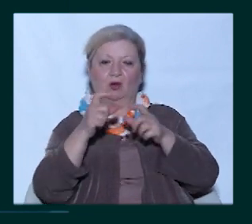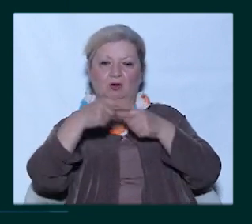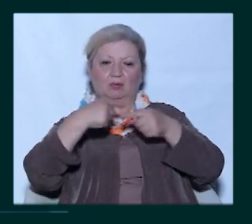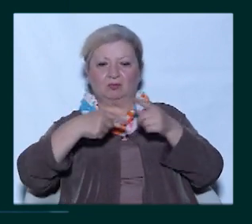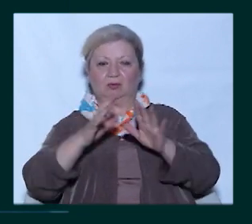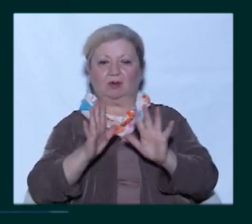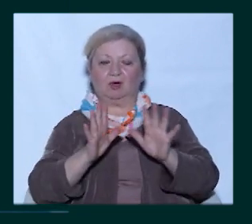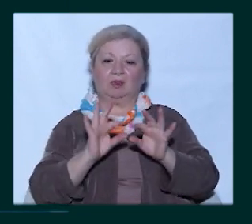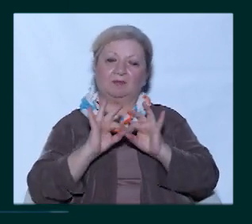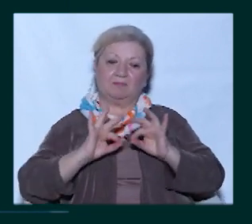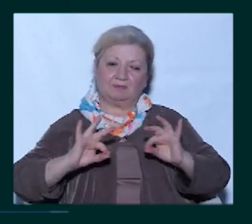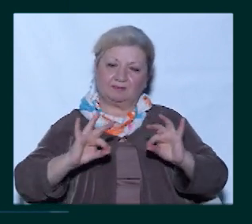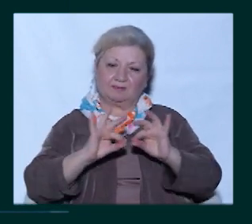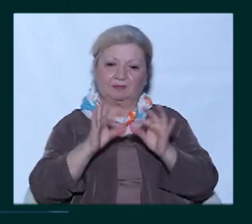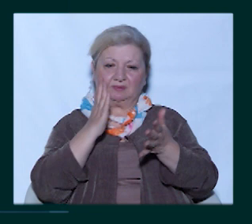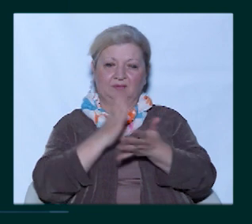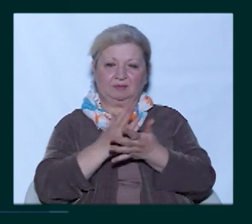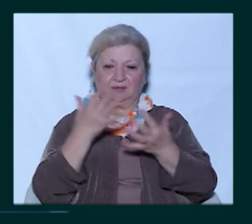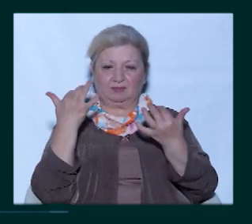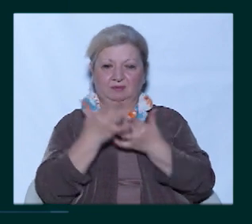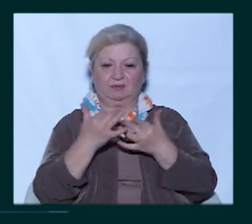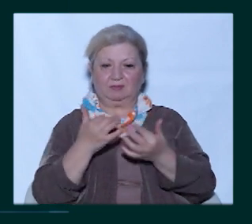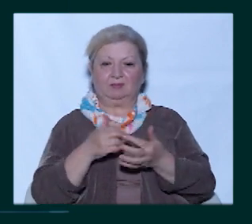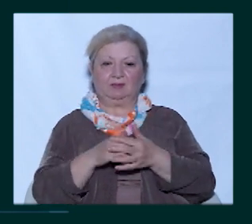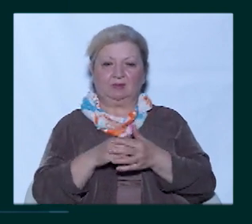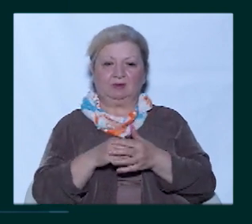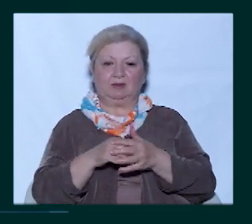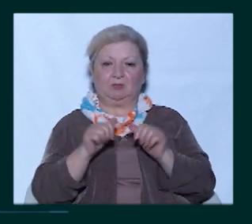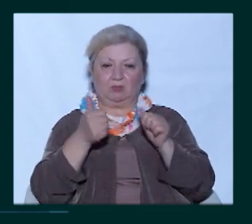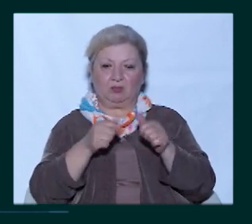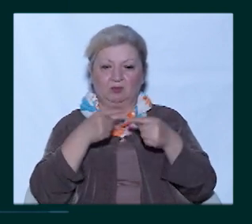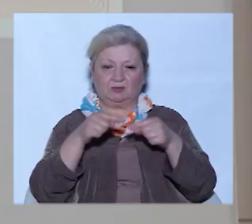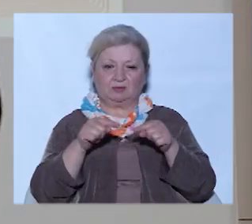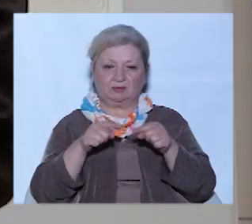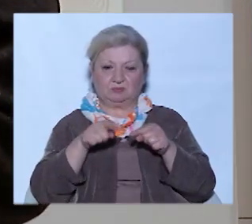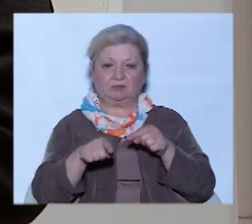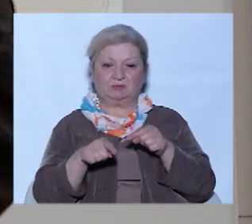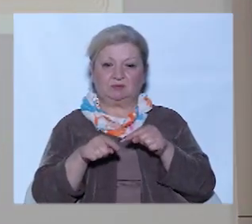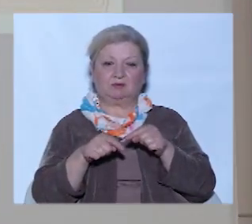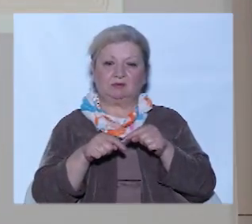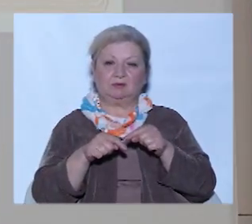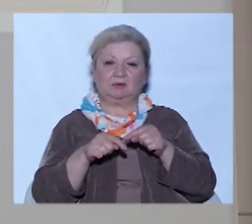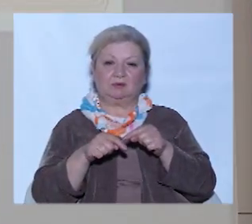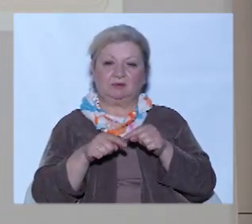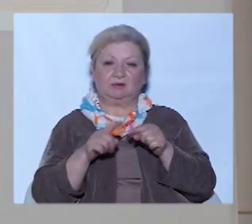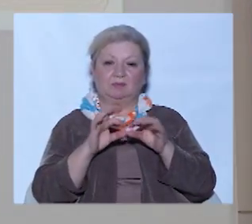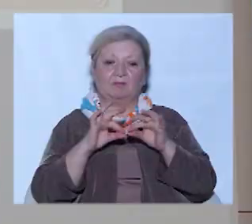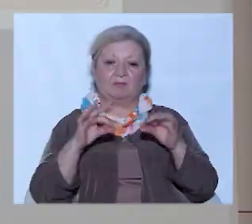კოჭა დახვეული, არა ასეთნაირად, არამედ აი ასეთი ფორმით. აი როგორ